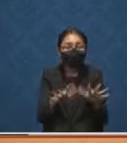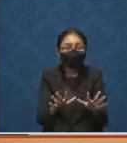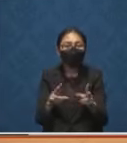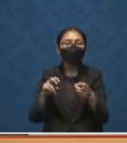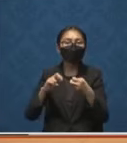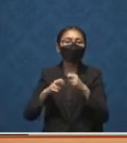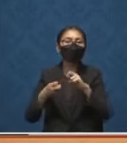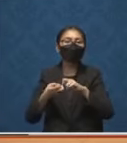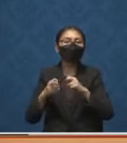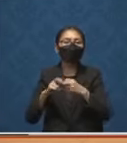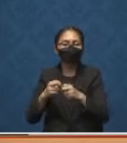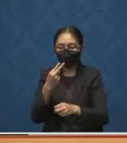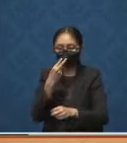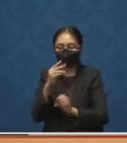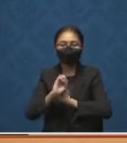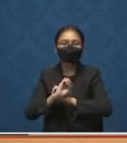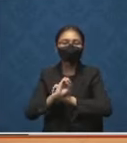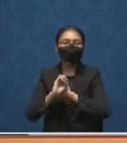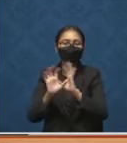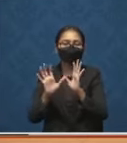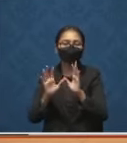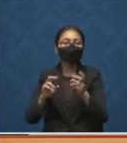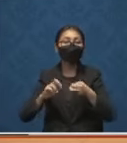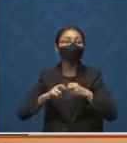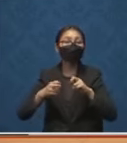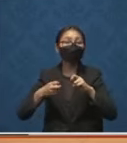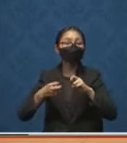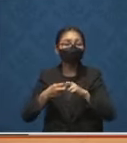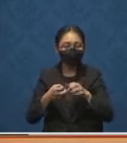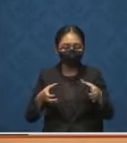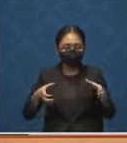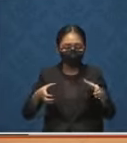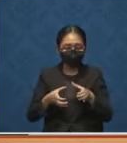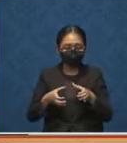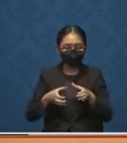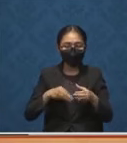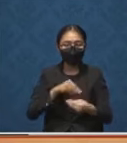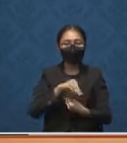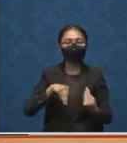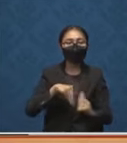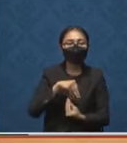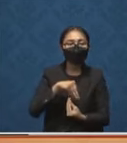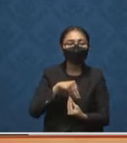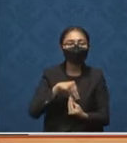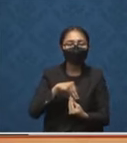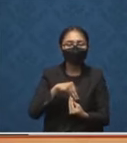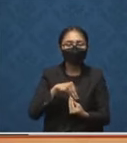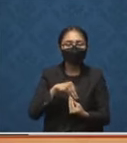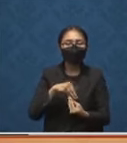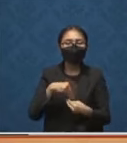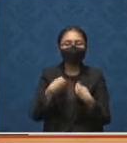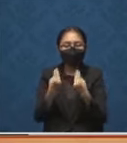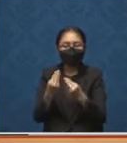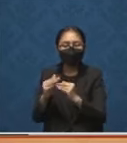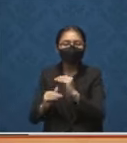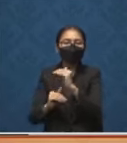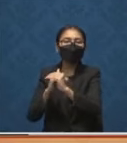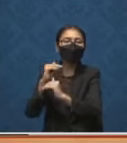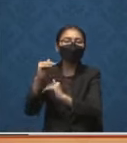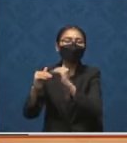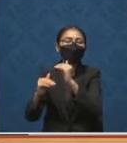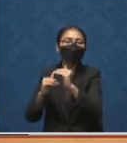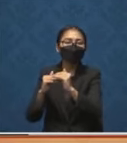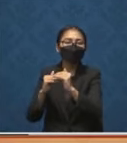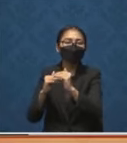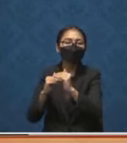ญหานี้เห็นเด่นชัดขึ้นปัญหาการกระจุกตัวของภาคธุรกิจจะกลายเป็นตัวฉุดรั้งการพัฒนาประเทศและ